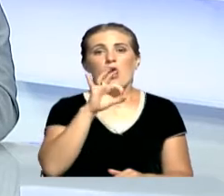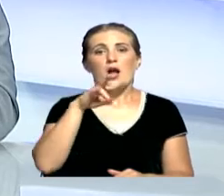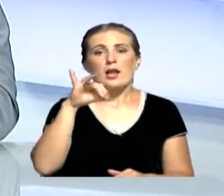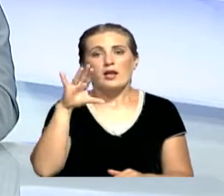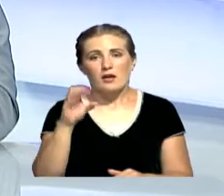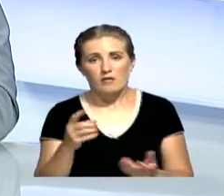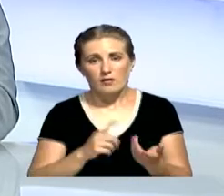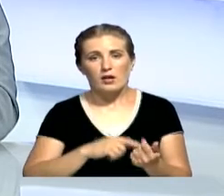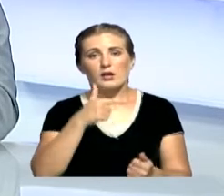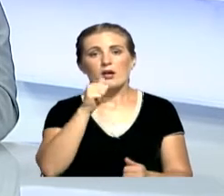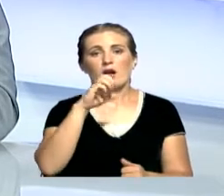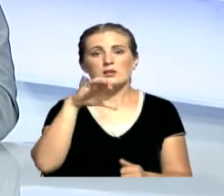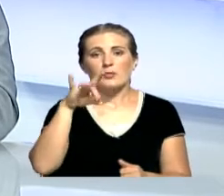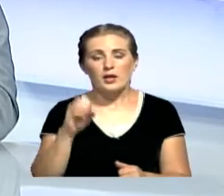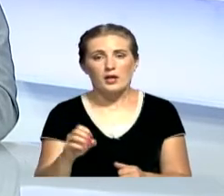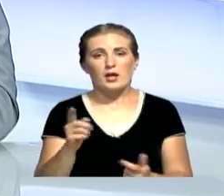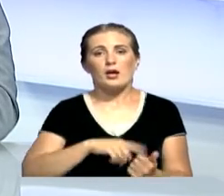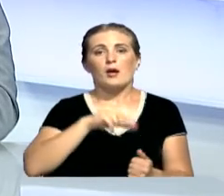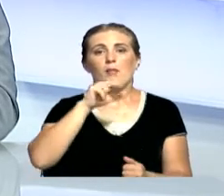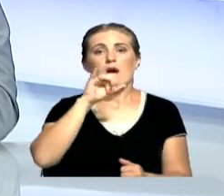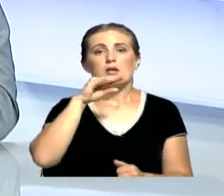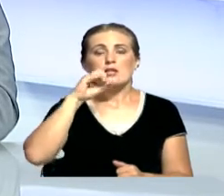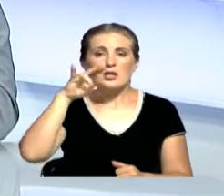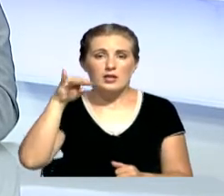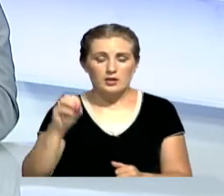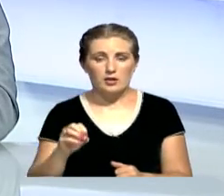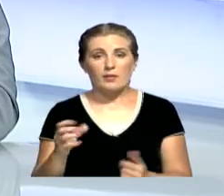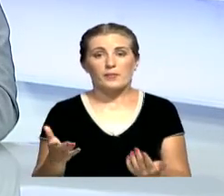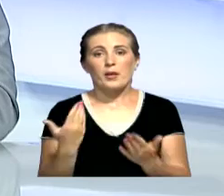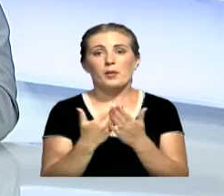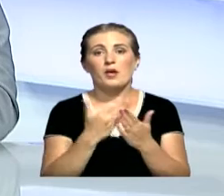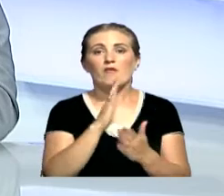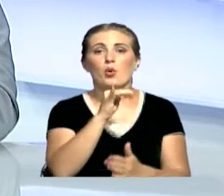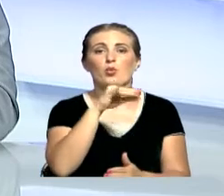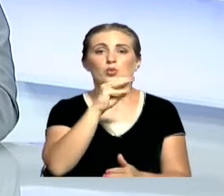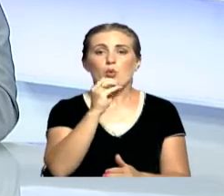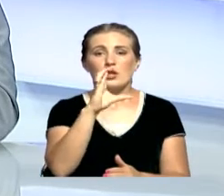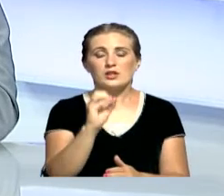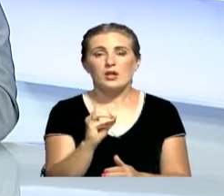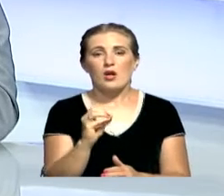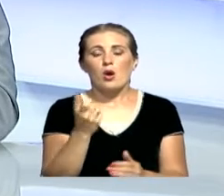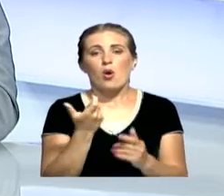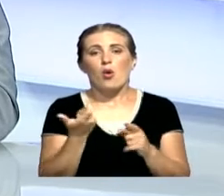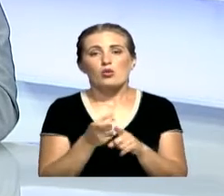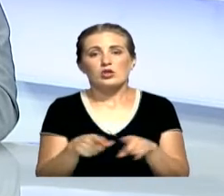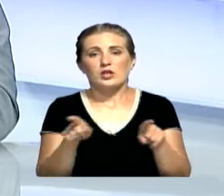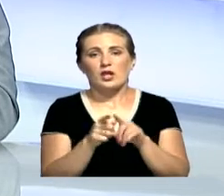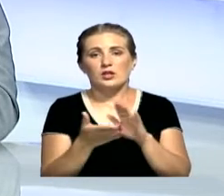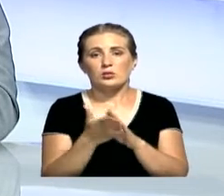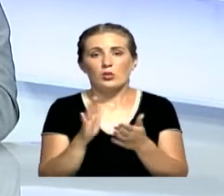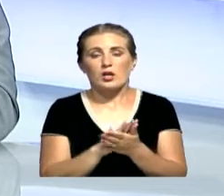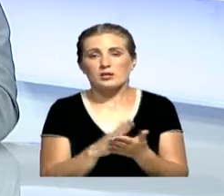в гаспре и в партените причем например в утесе очень такая знаете ситуация вообще из ряда вон